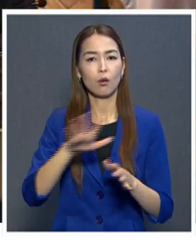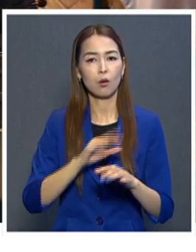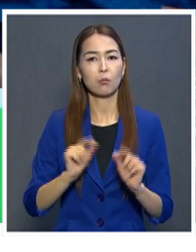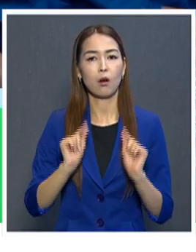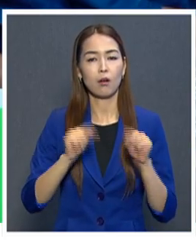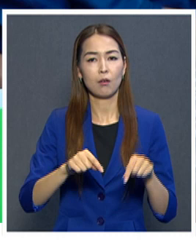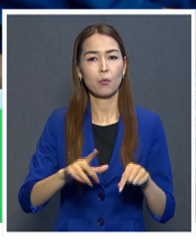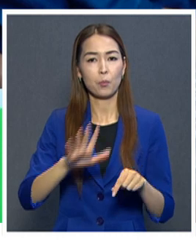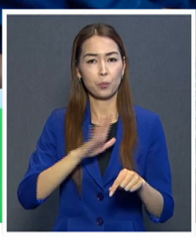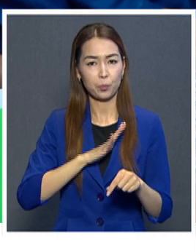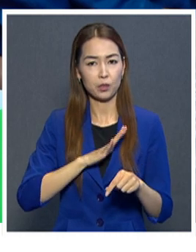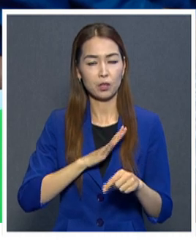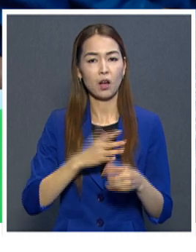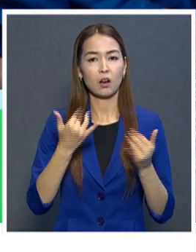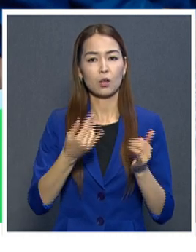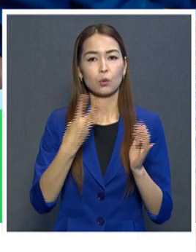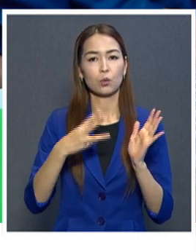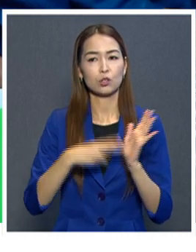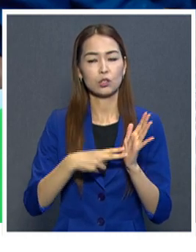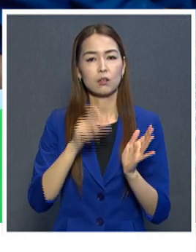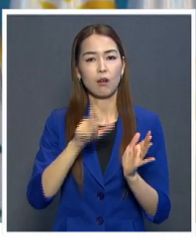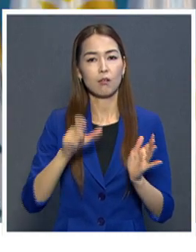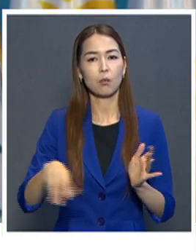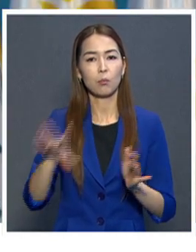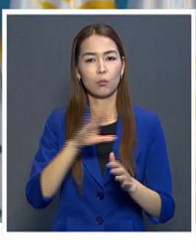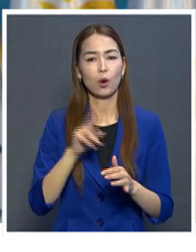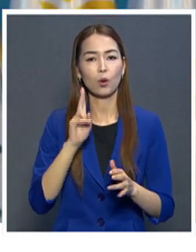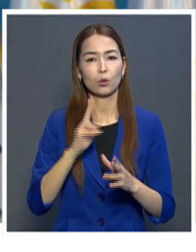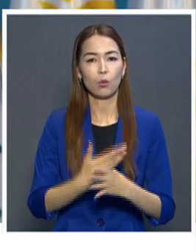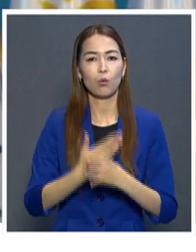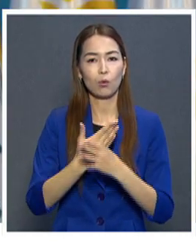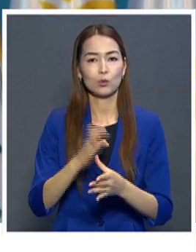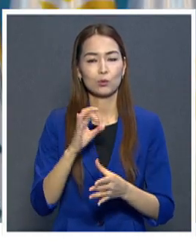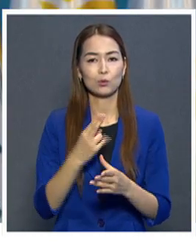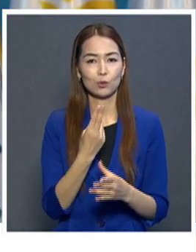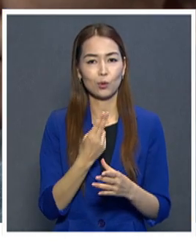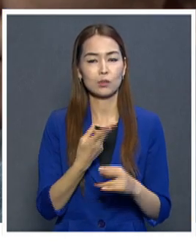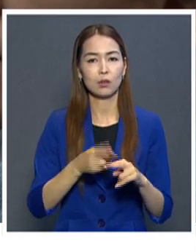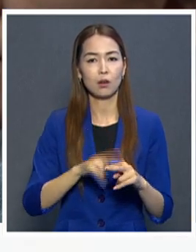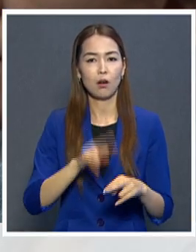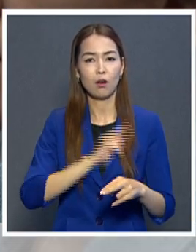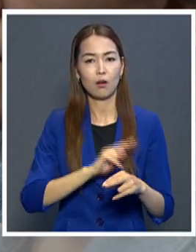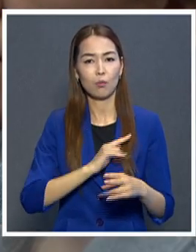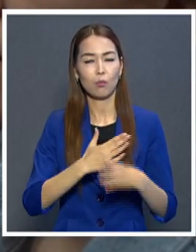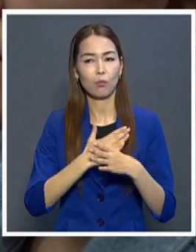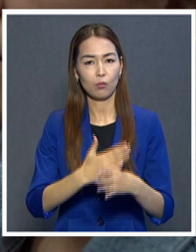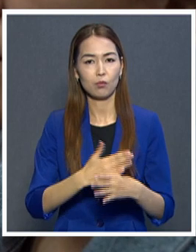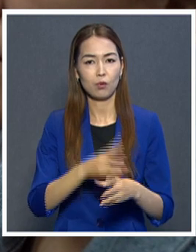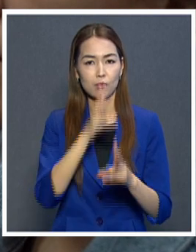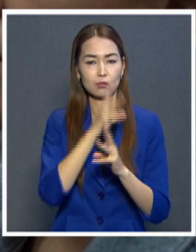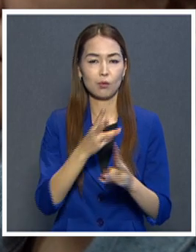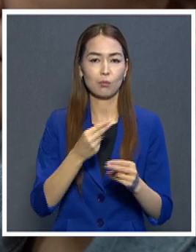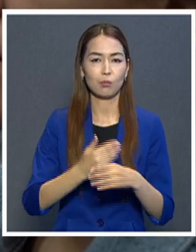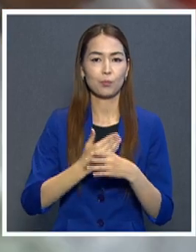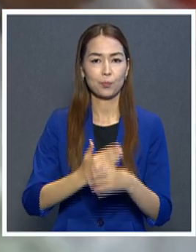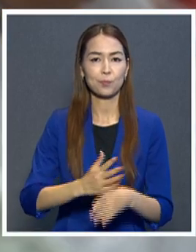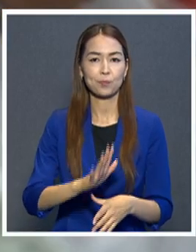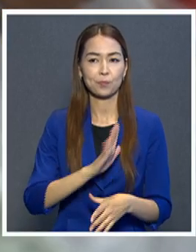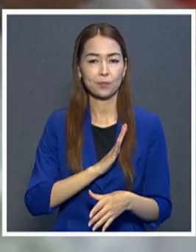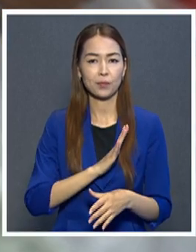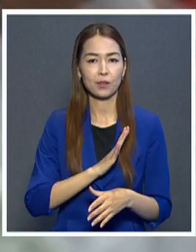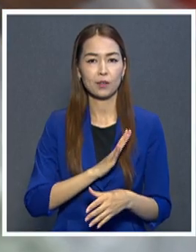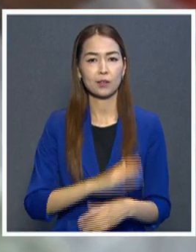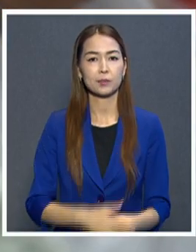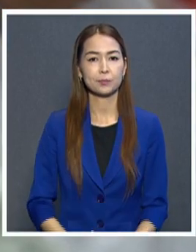тіркеуге алынды. Тағы 32 мың адамға бірыңғай әлеуметтік терезе арқылы құзырлы мекемелердің мамандары ақыл кеңес берген. Нысаналы